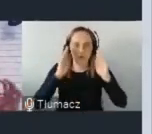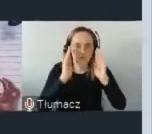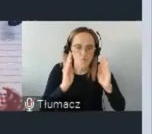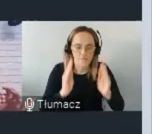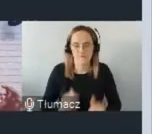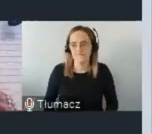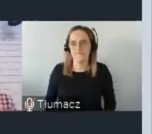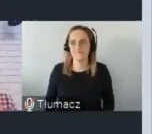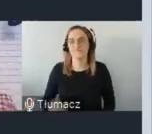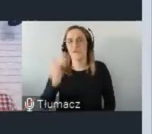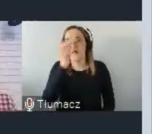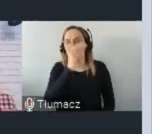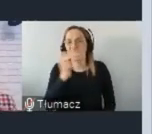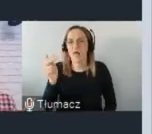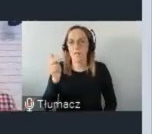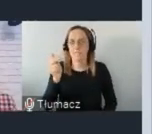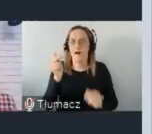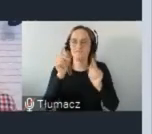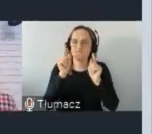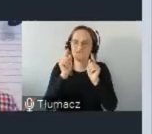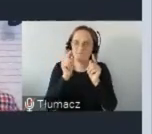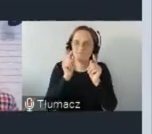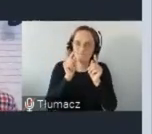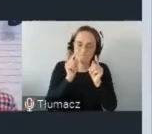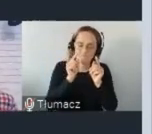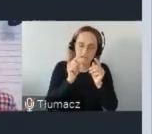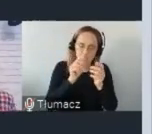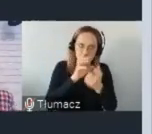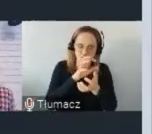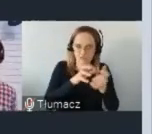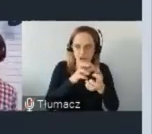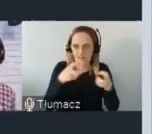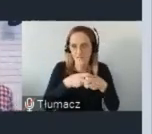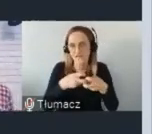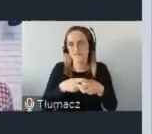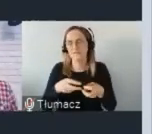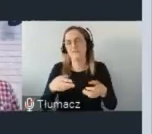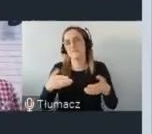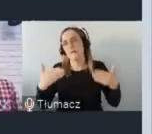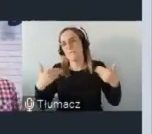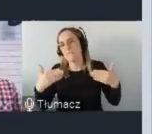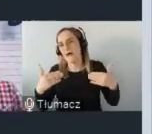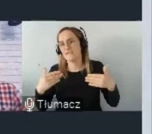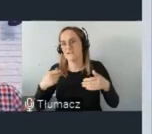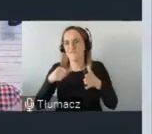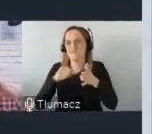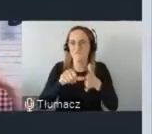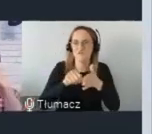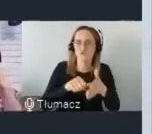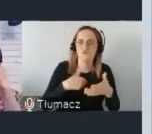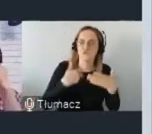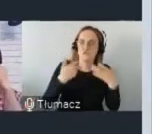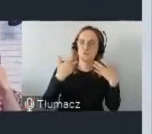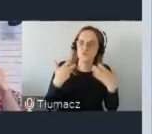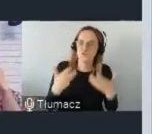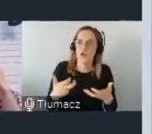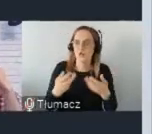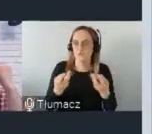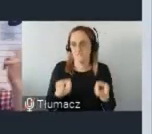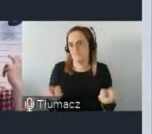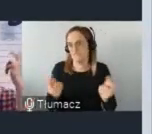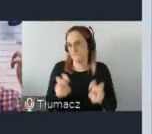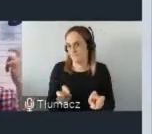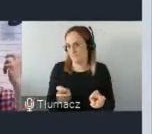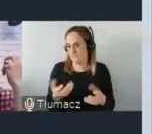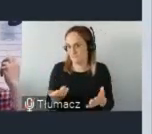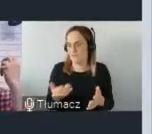Więc z tematem wirtualnej rzeczywistości wiążą się też wirtualne spacery, wirtualne wycieczki, które też będziemy za chwilę chcieli tworzyć.